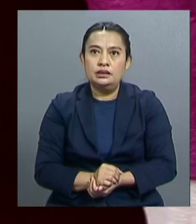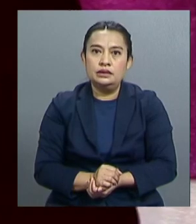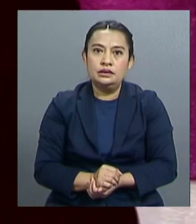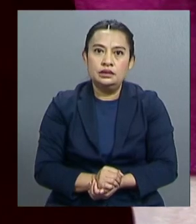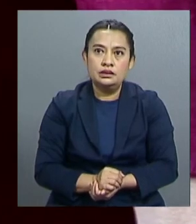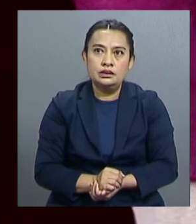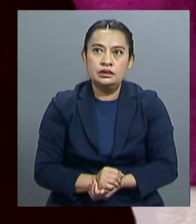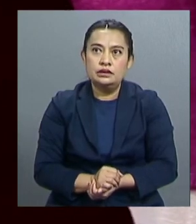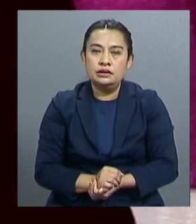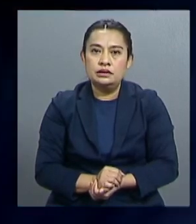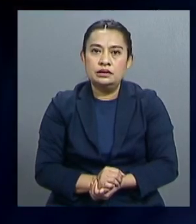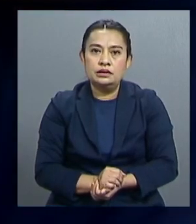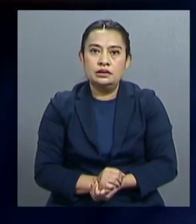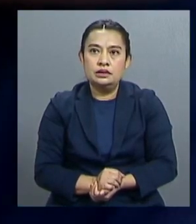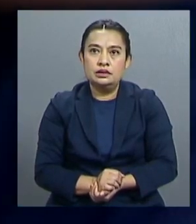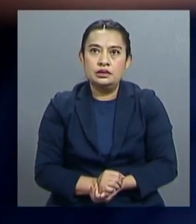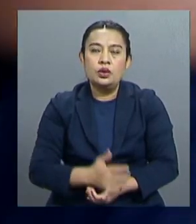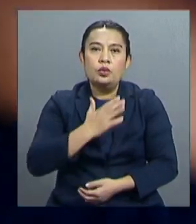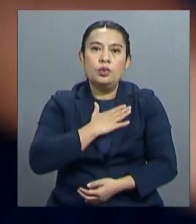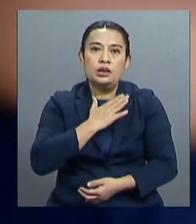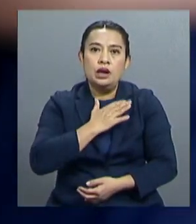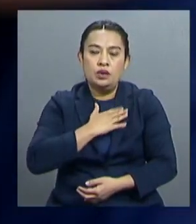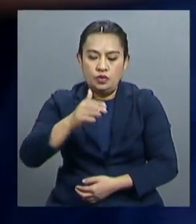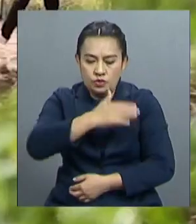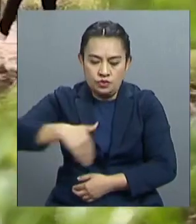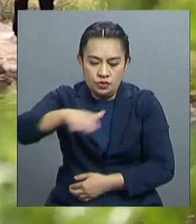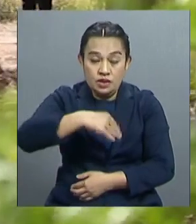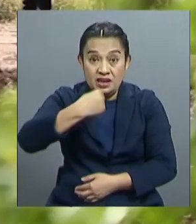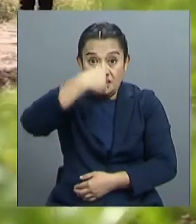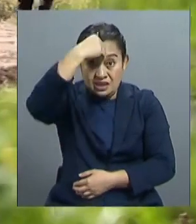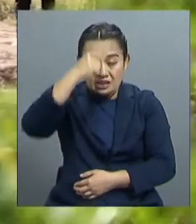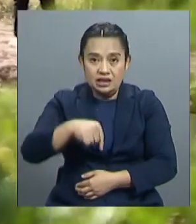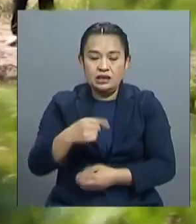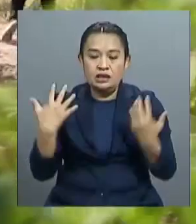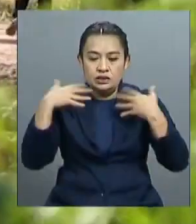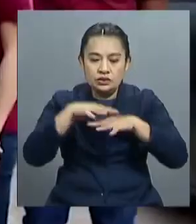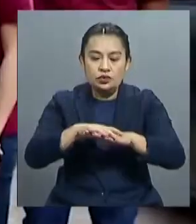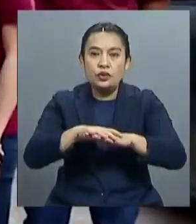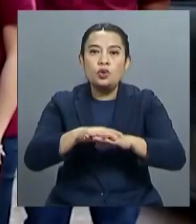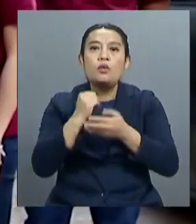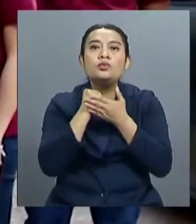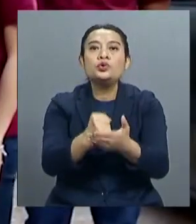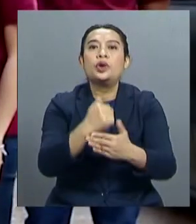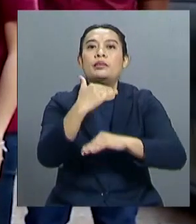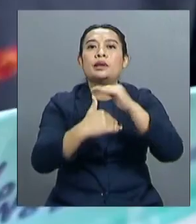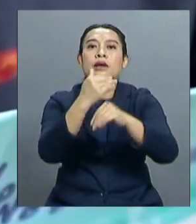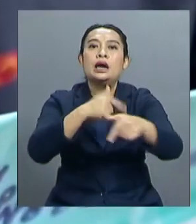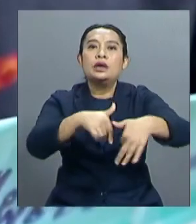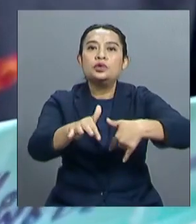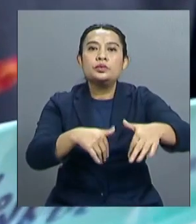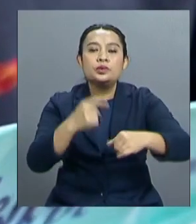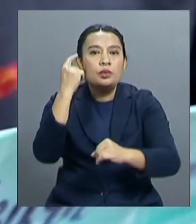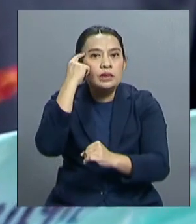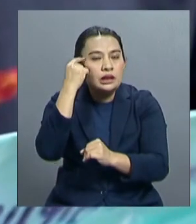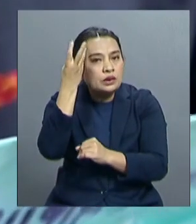านักศึกษาตัวเล็กๆอย่างพวกเราได้มีส่วนร่วมในการพัฒนาชุมชนนี้ยกระดับความคิดยก